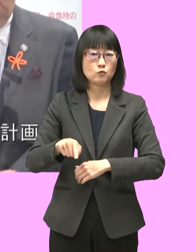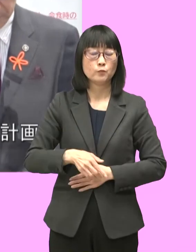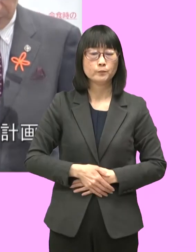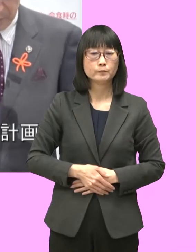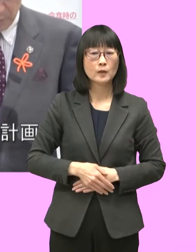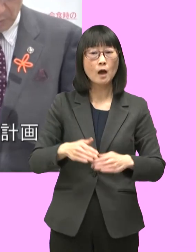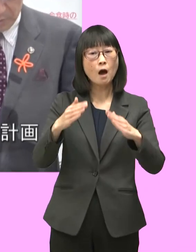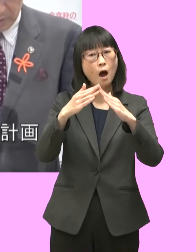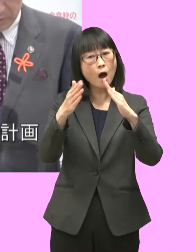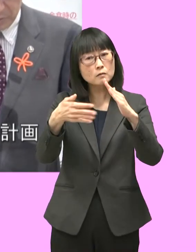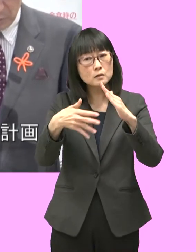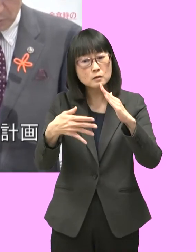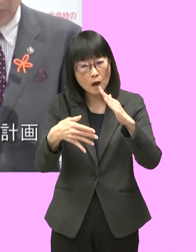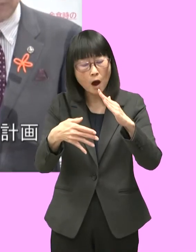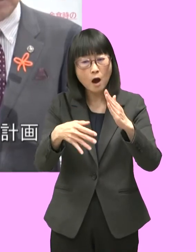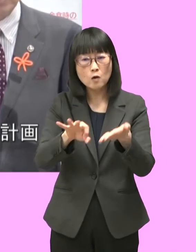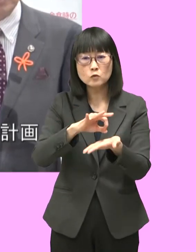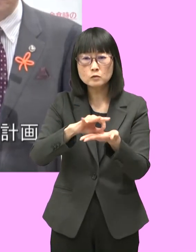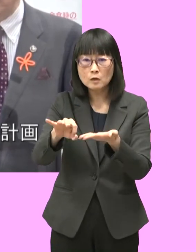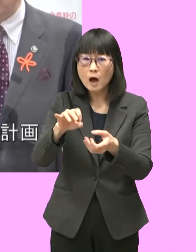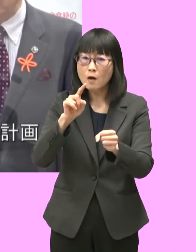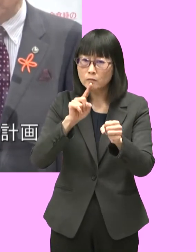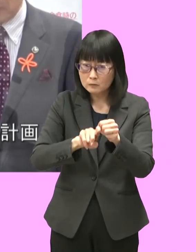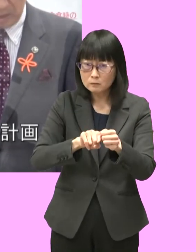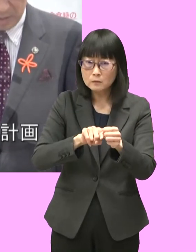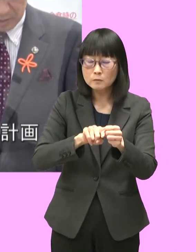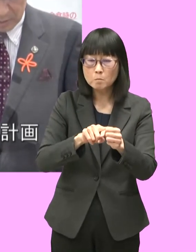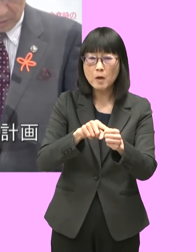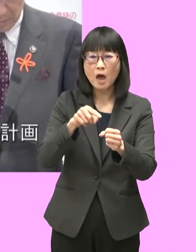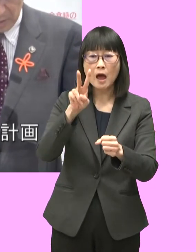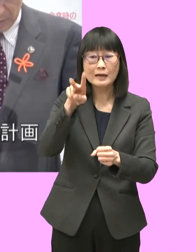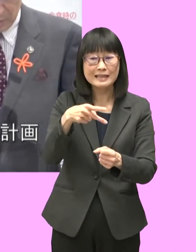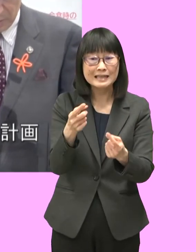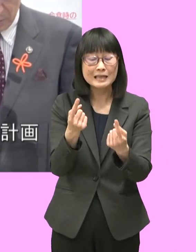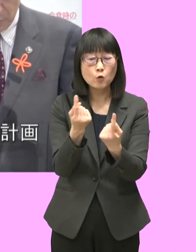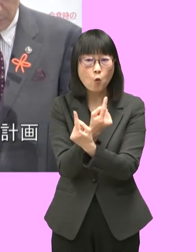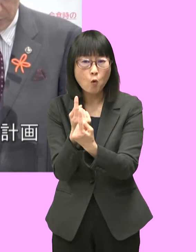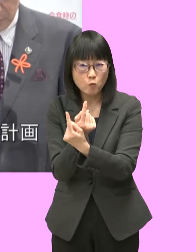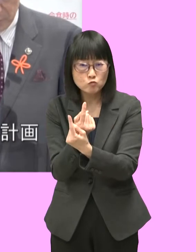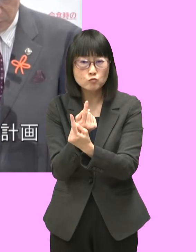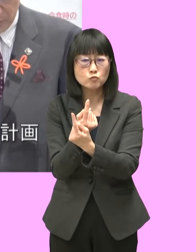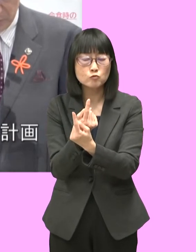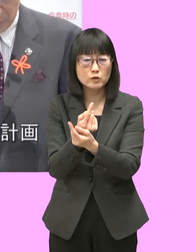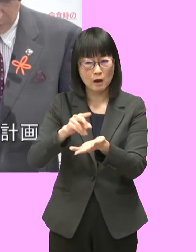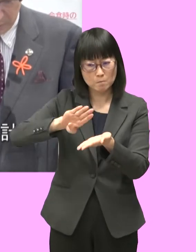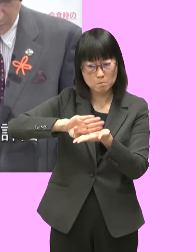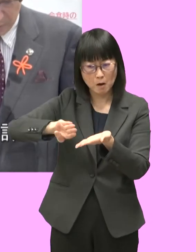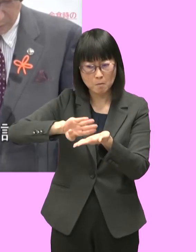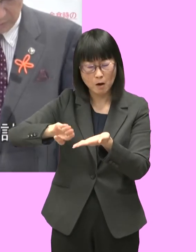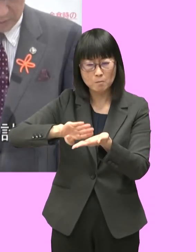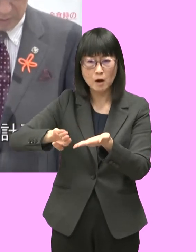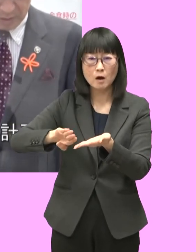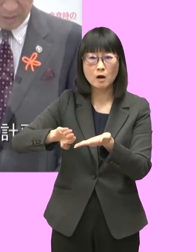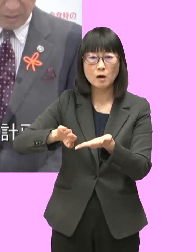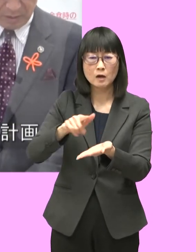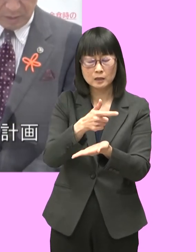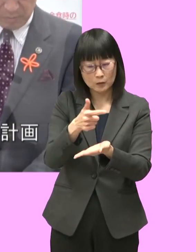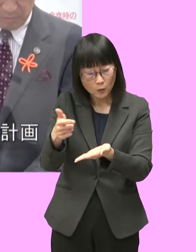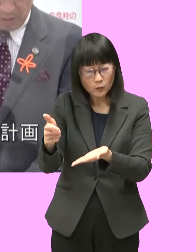にはリフォームや除去がやっぱり必要になってまいりますので、まあ、リフォームや除去を支援をしていくということです